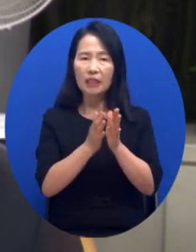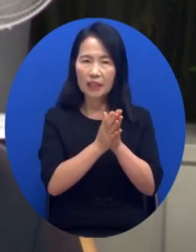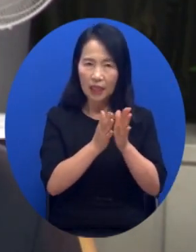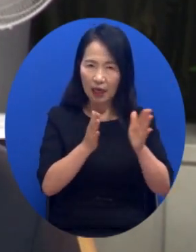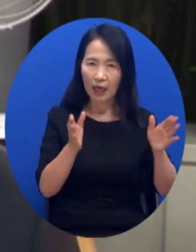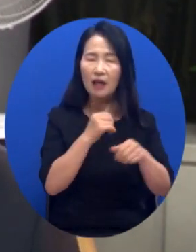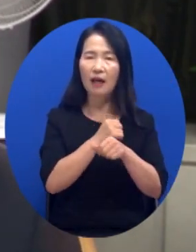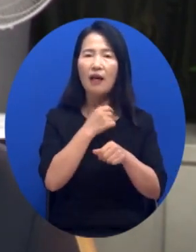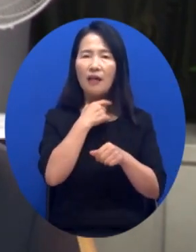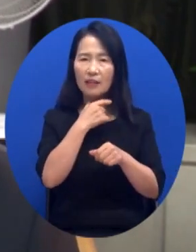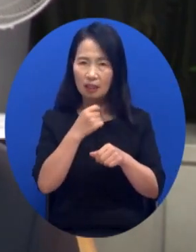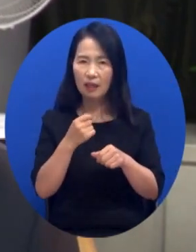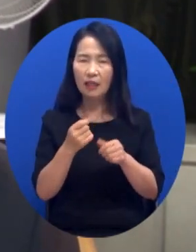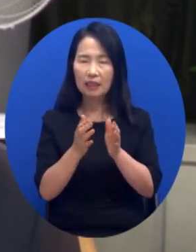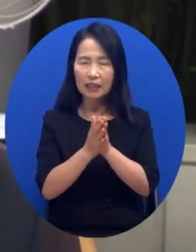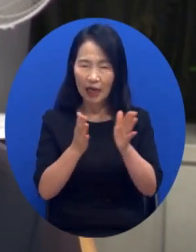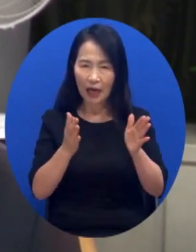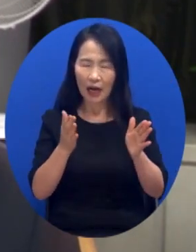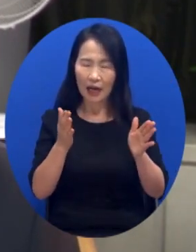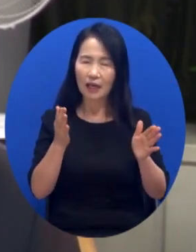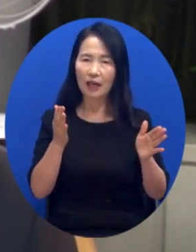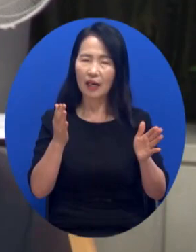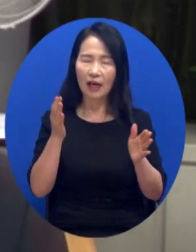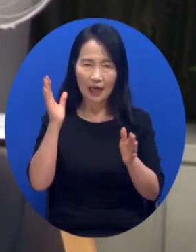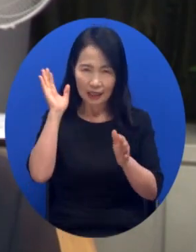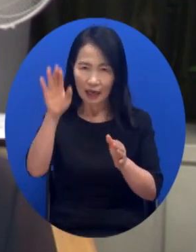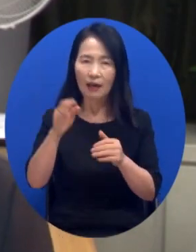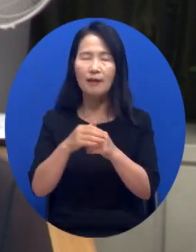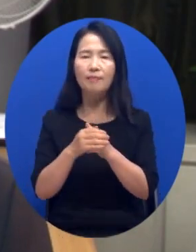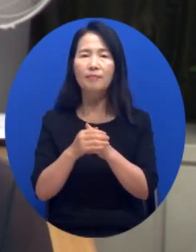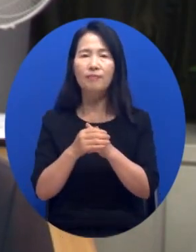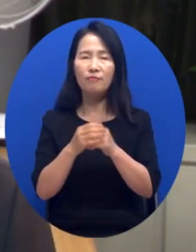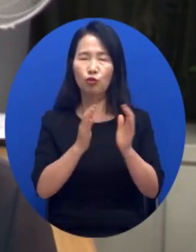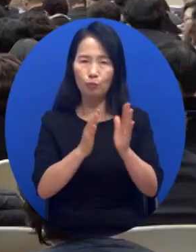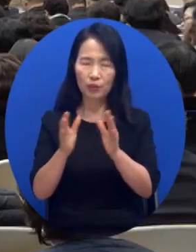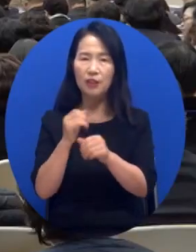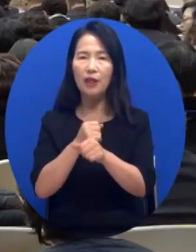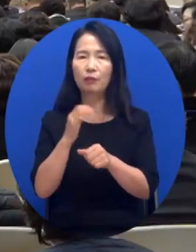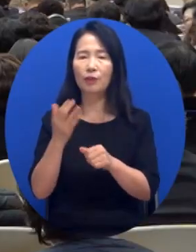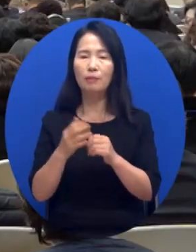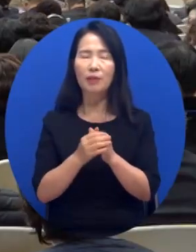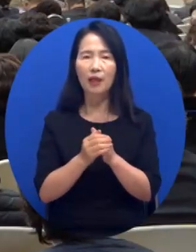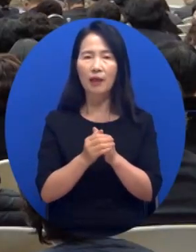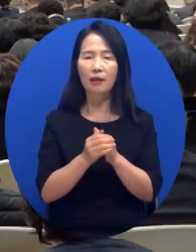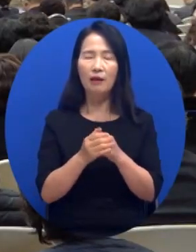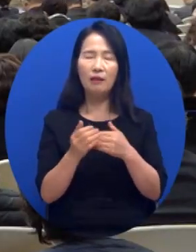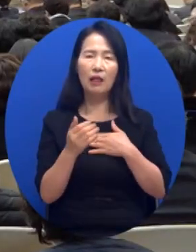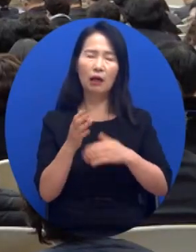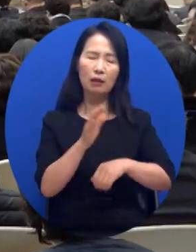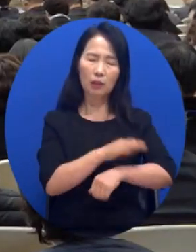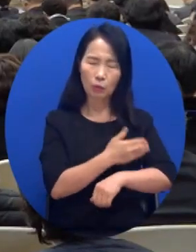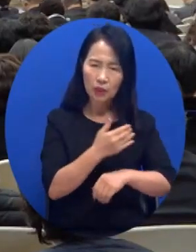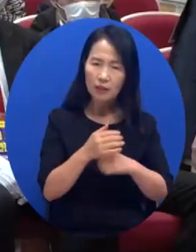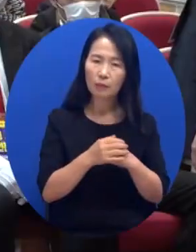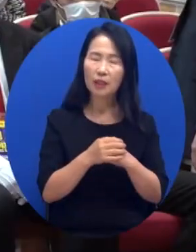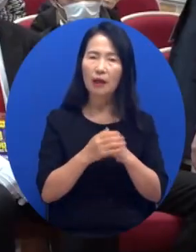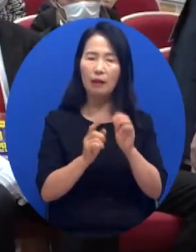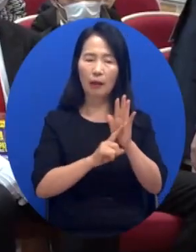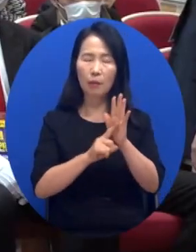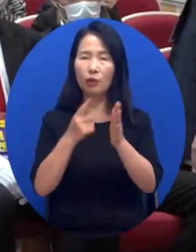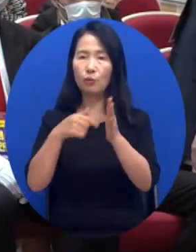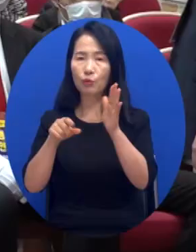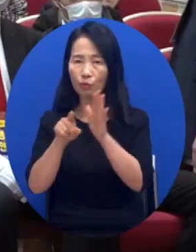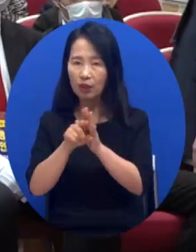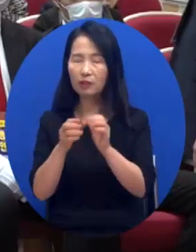시작하겠다. 시작하지 않은 취지로 이걸 준비하게 됐습니다. 내가 잘못했습니다 캠페인을 위해